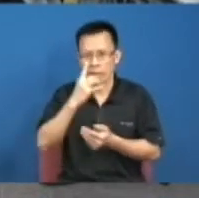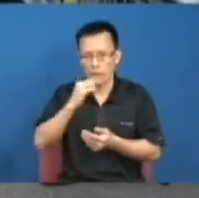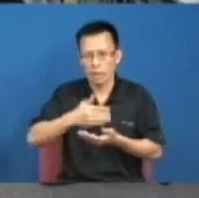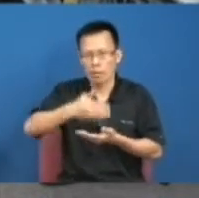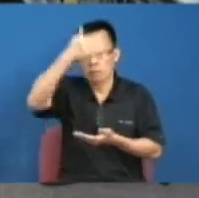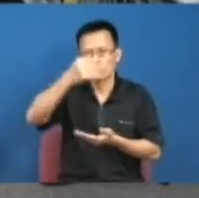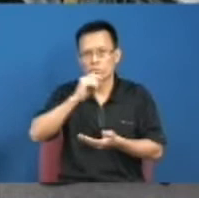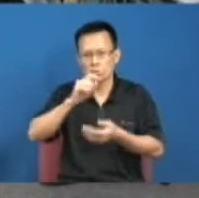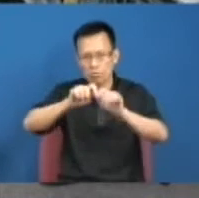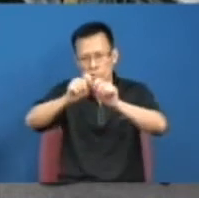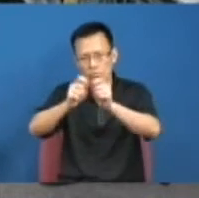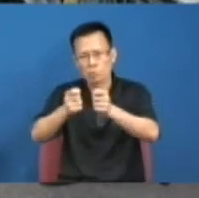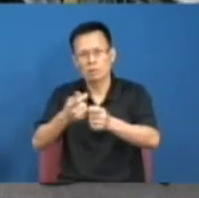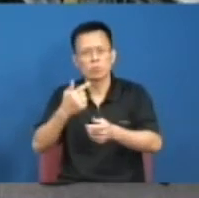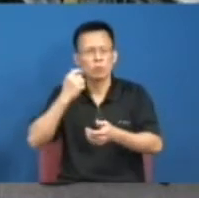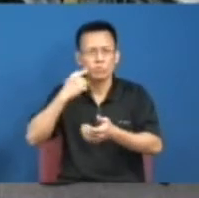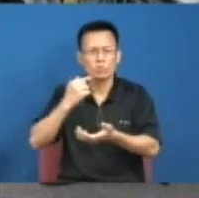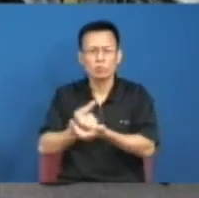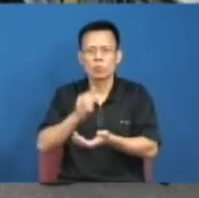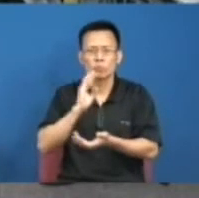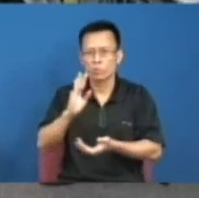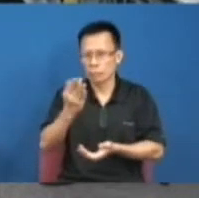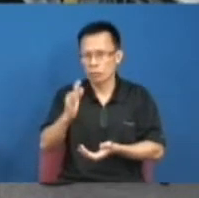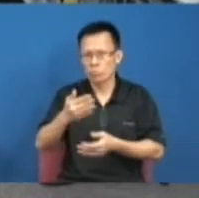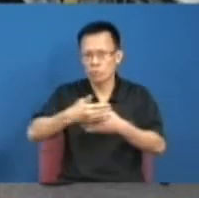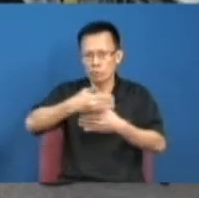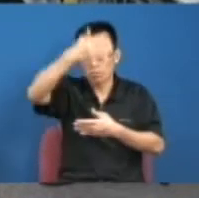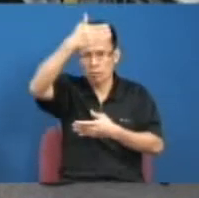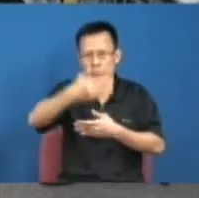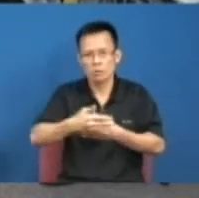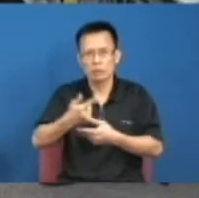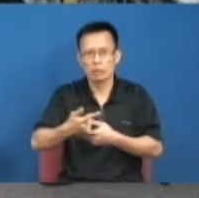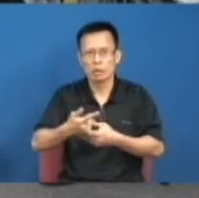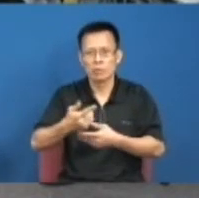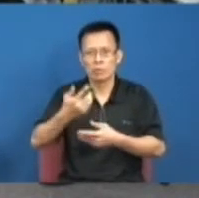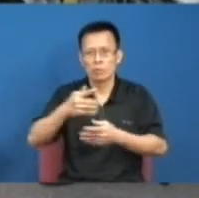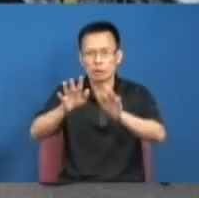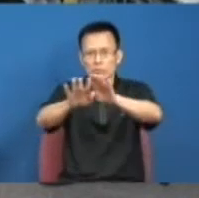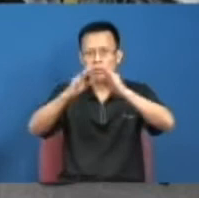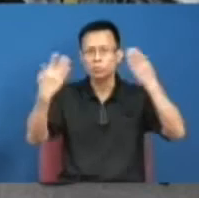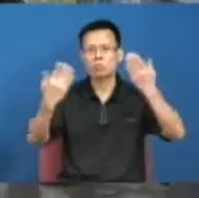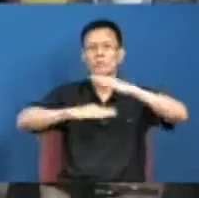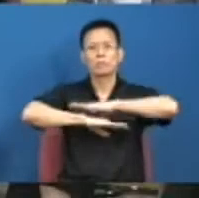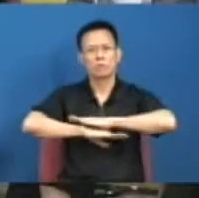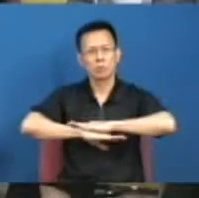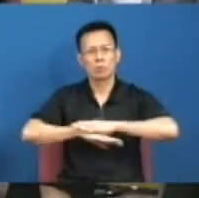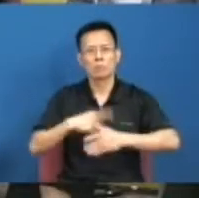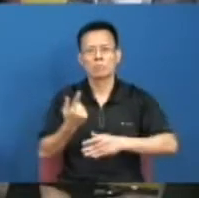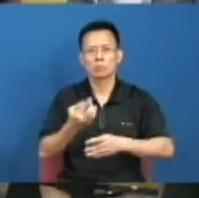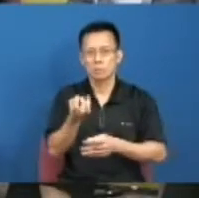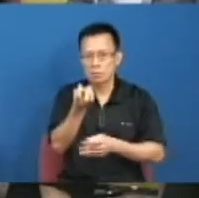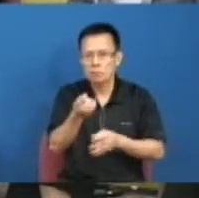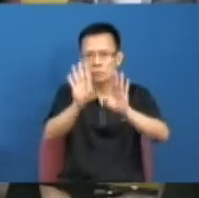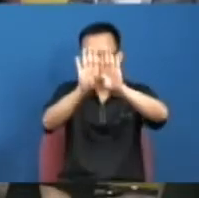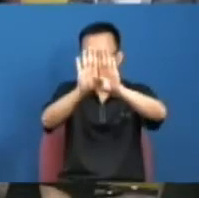破損啊，即係都幾嚴重。譬如有啲玻璃啊、外牆啊、窗台啊，有好多細嘅裂痕啊，到